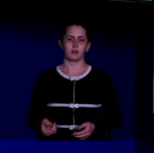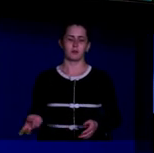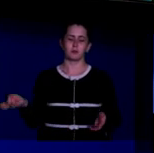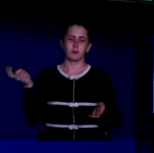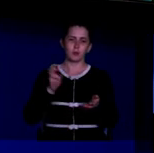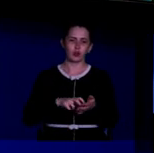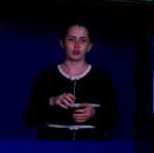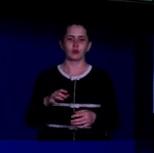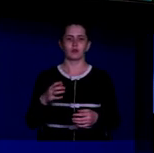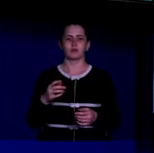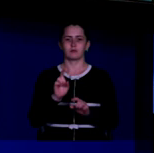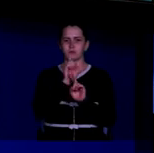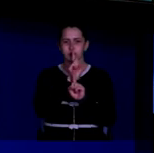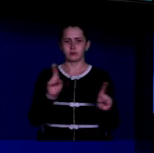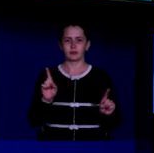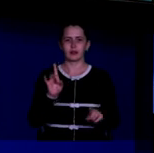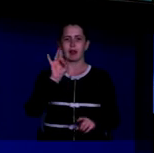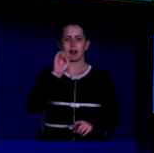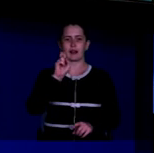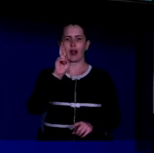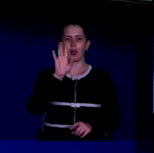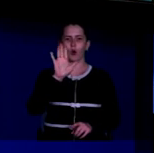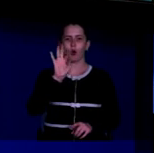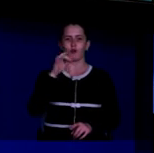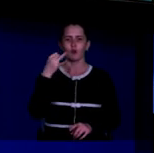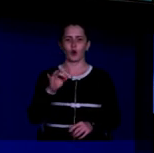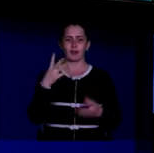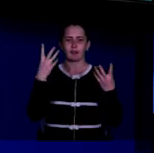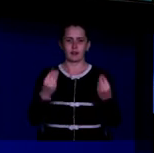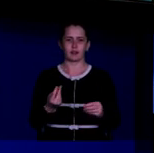Наступил роковой день. Ребята, роковой день – это решающий